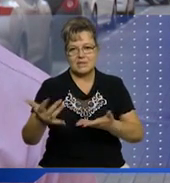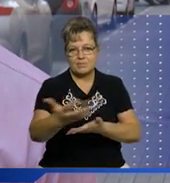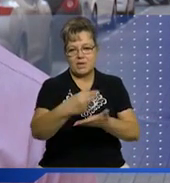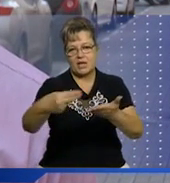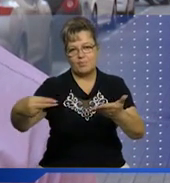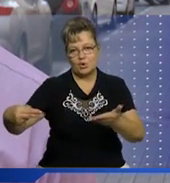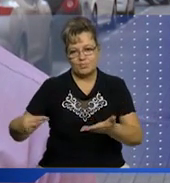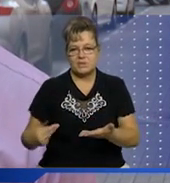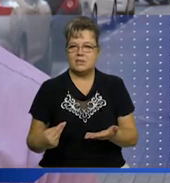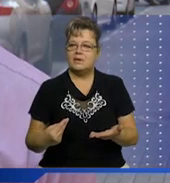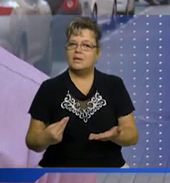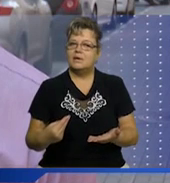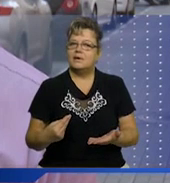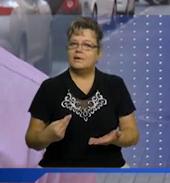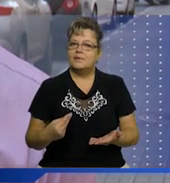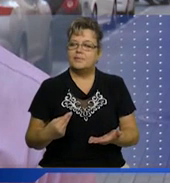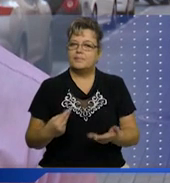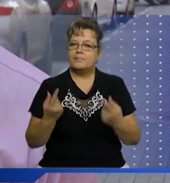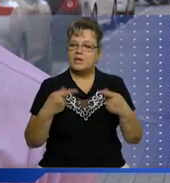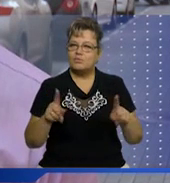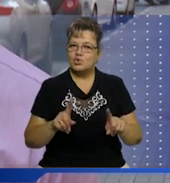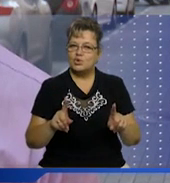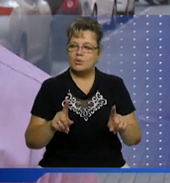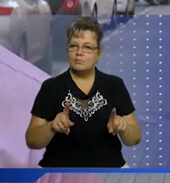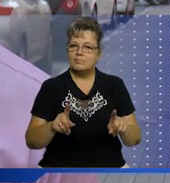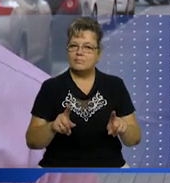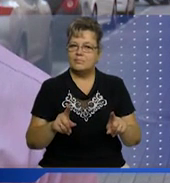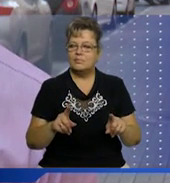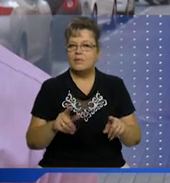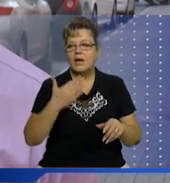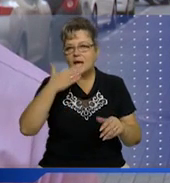было сложновато собирать эти подписи, потому что...